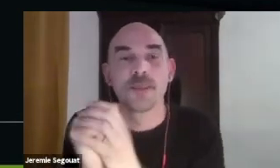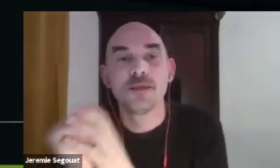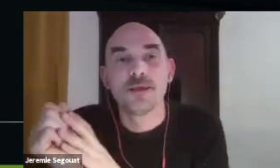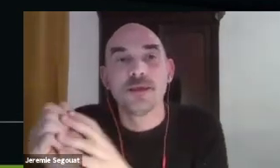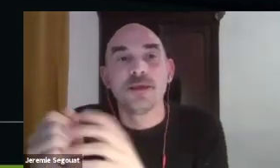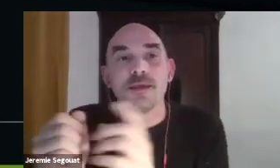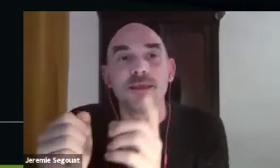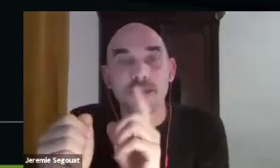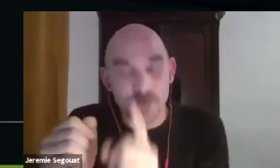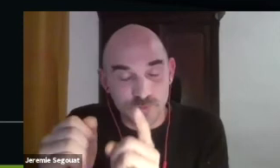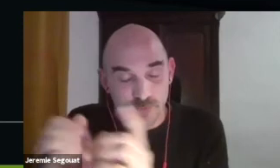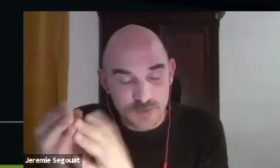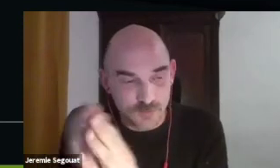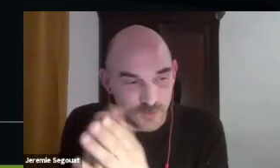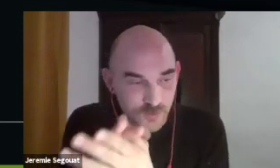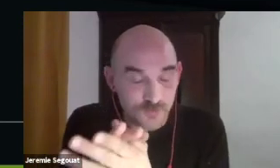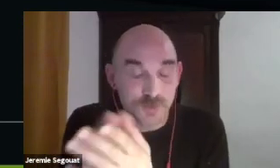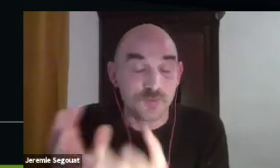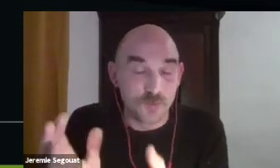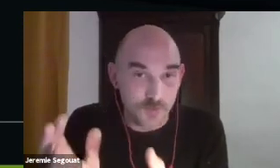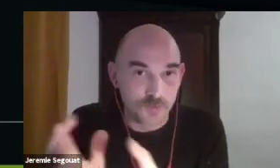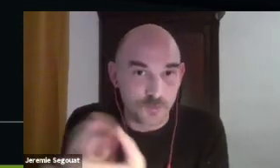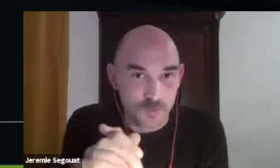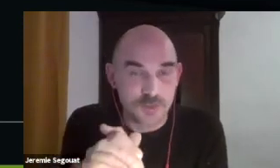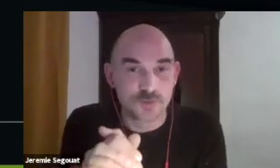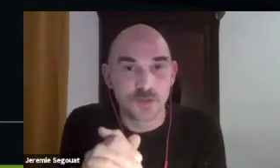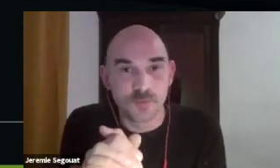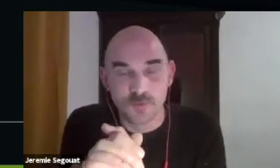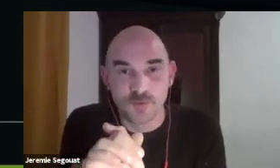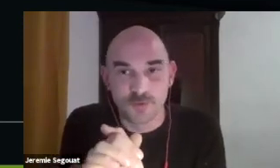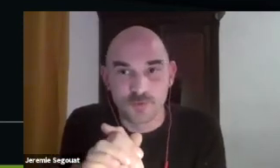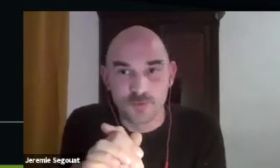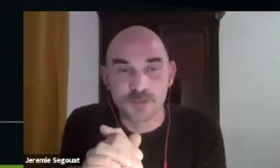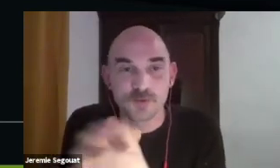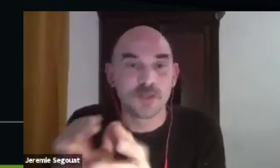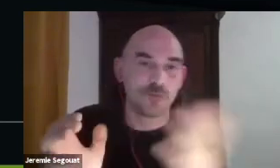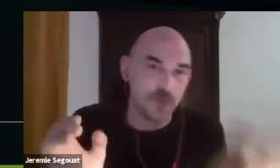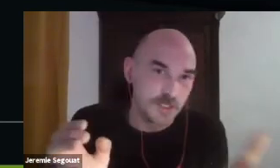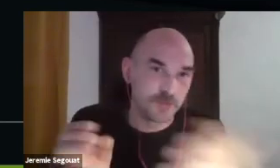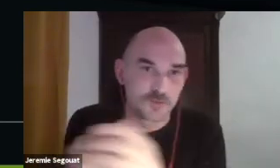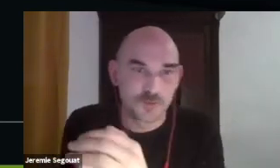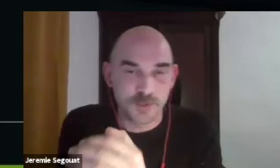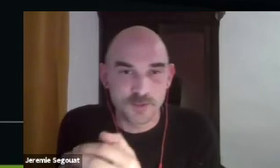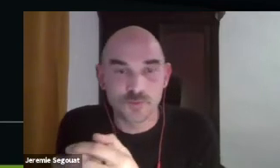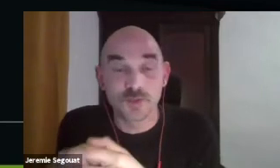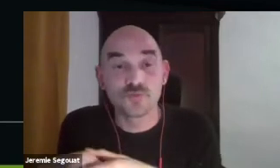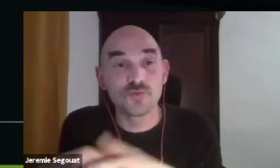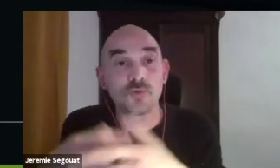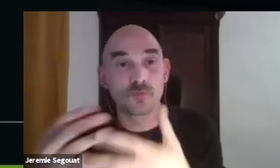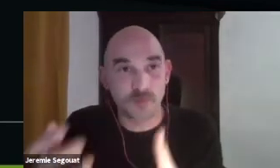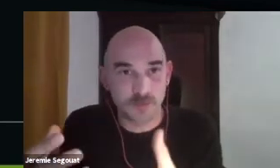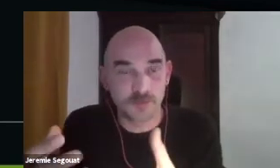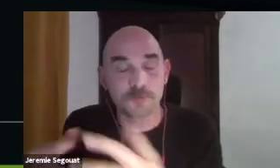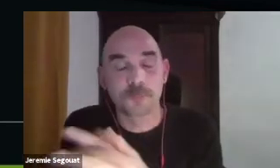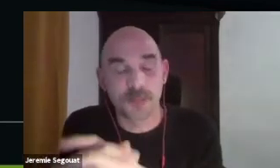et comme je vous le disais tout à l'heure vous avez vu une main donc posée sur l'épaule d'une personne qui communiquait avec deux autres personnes on est toujours